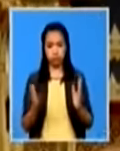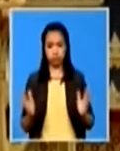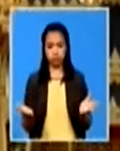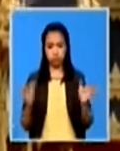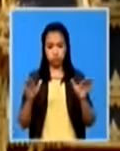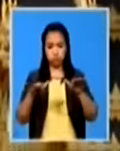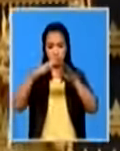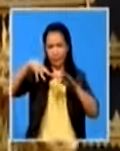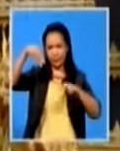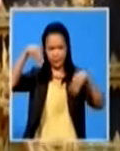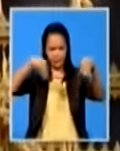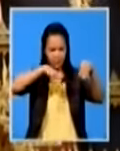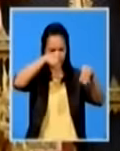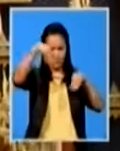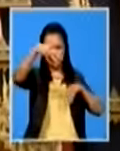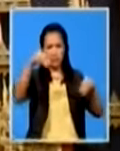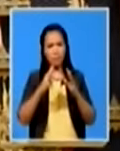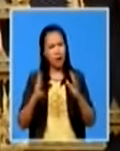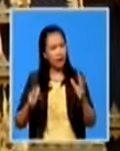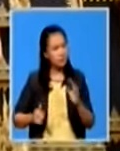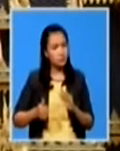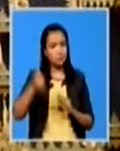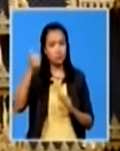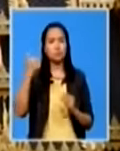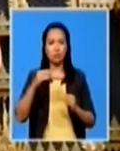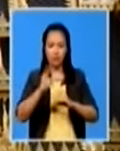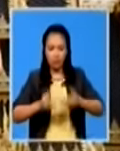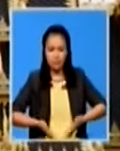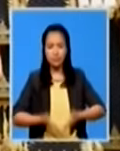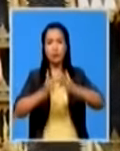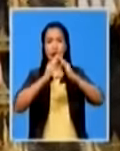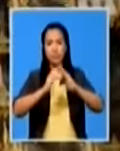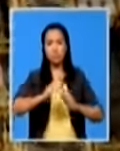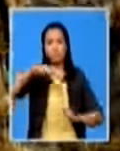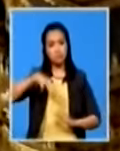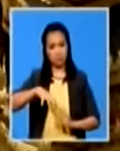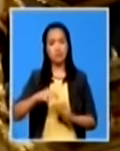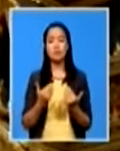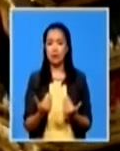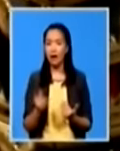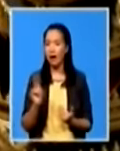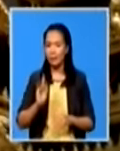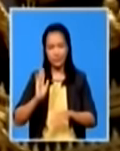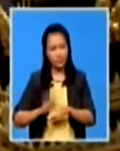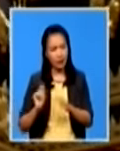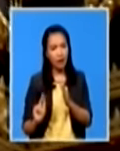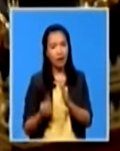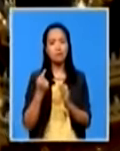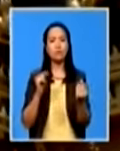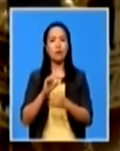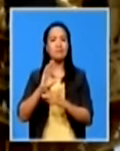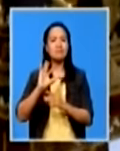ากที่สุดเท่าที่ปรากฏในประวัติศาสตร์สถาปัตยกรรมของกรุงรัตนโกสินทร์เป็นผลงานชิ้นแรกของช่างศิลป